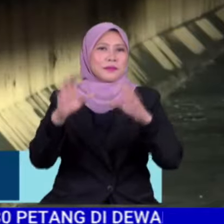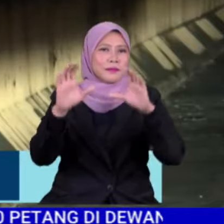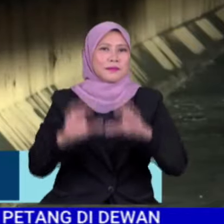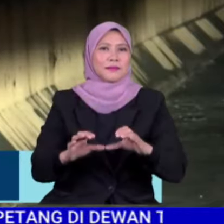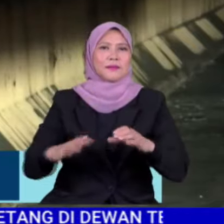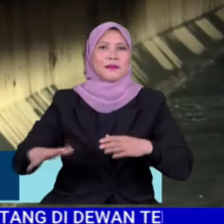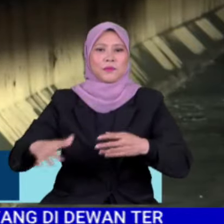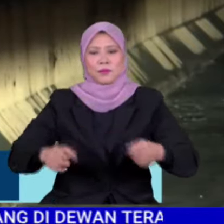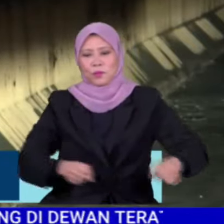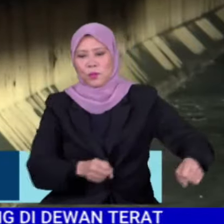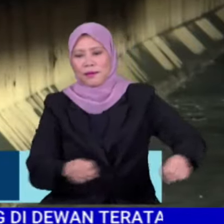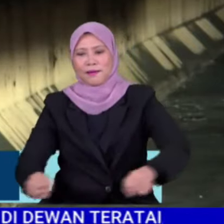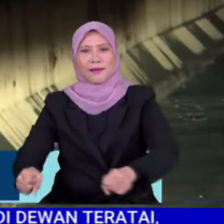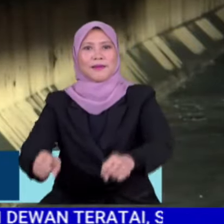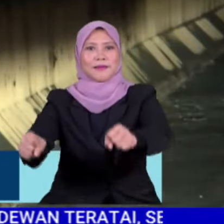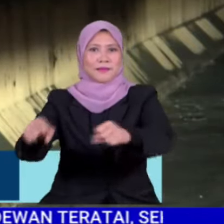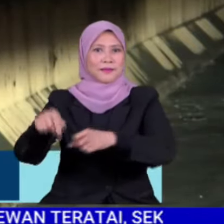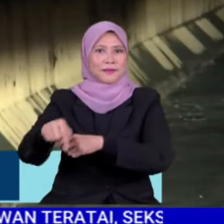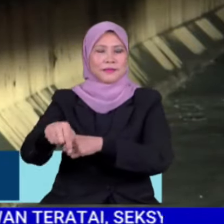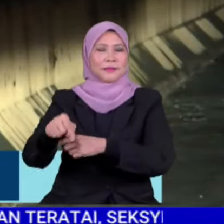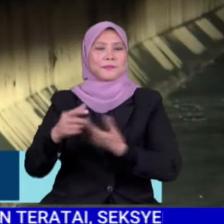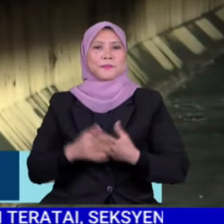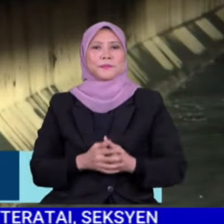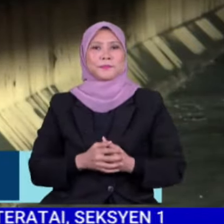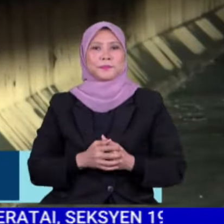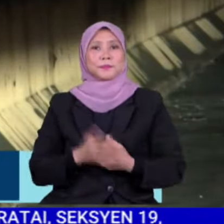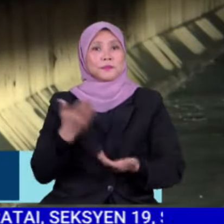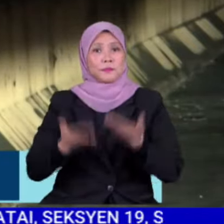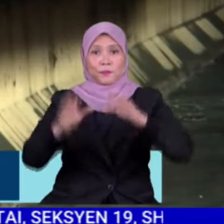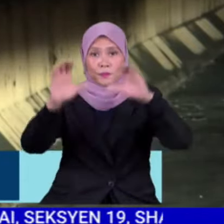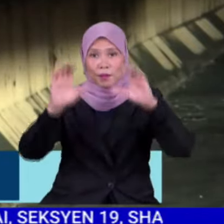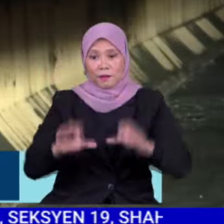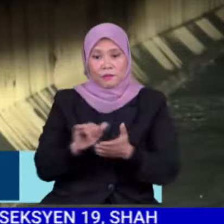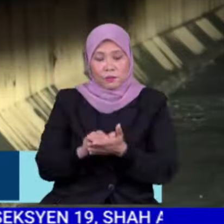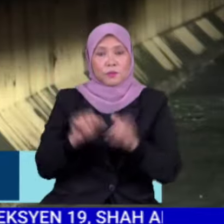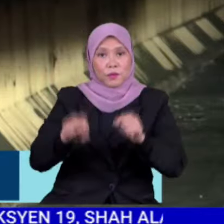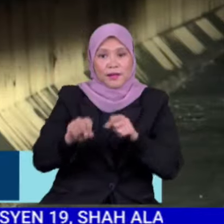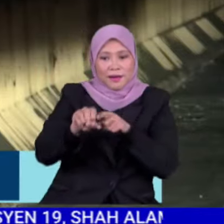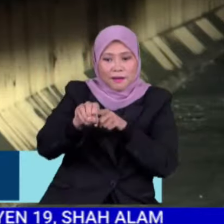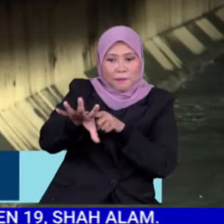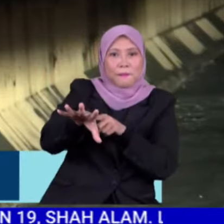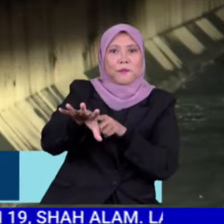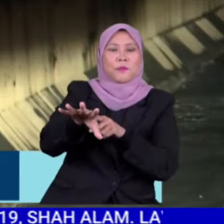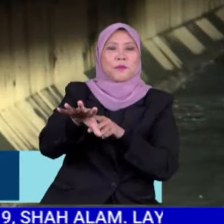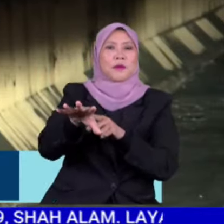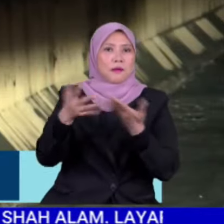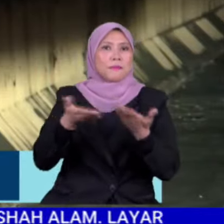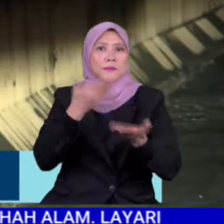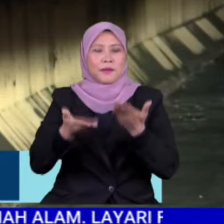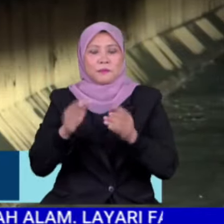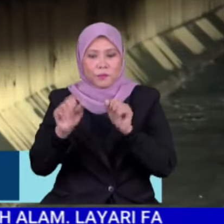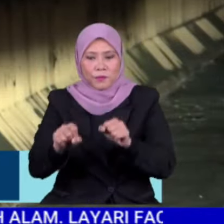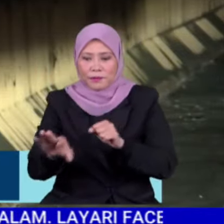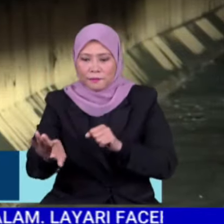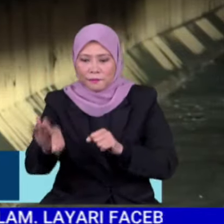sekitar sungai ini, dan mereka percaya kaedah ini mungkin berkesan sekiranya